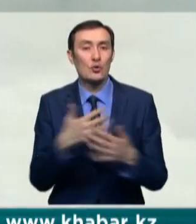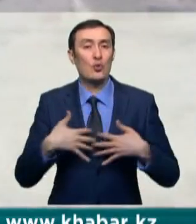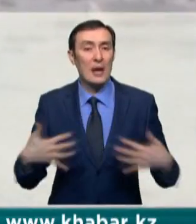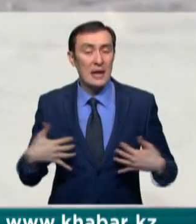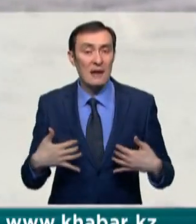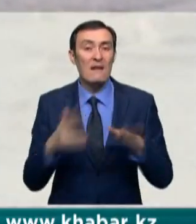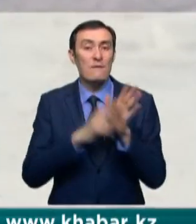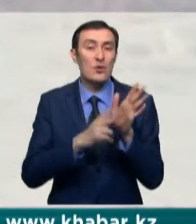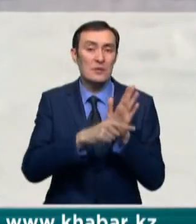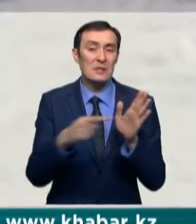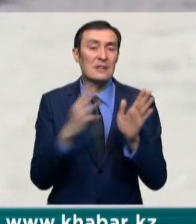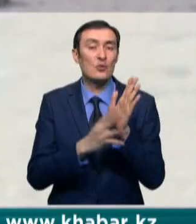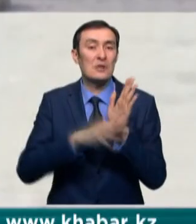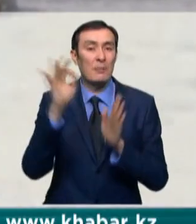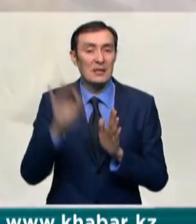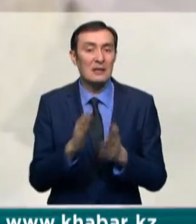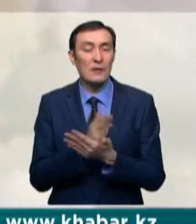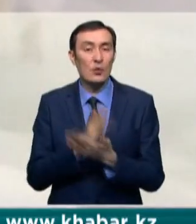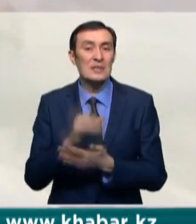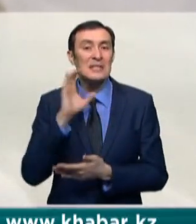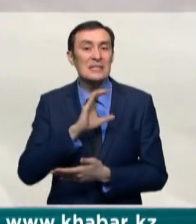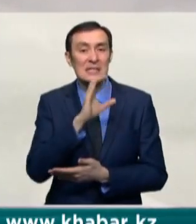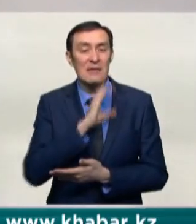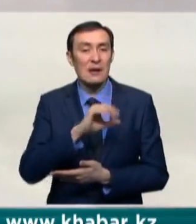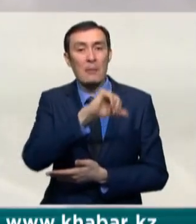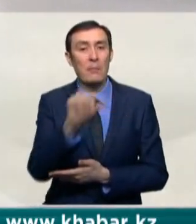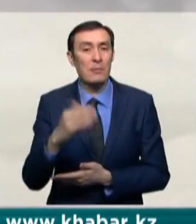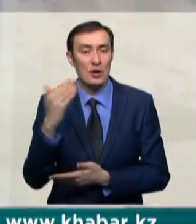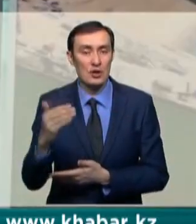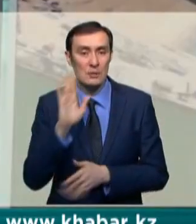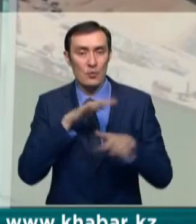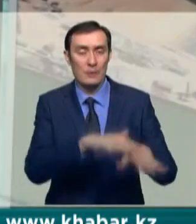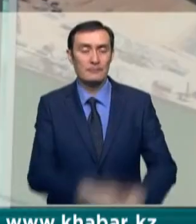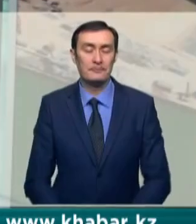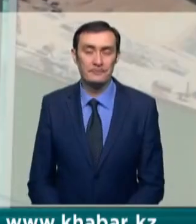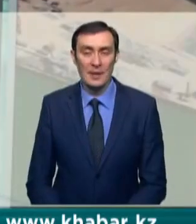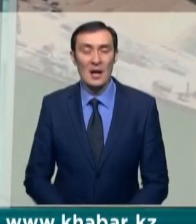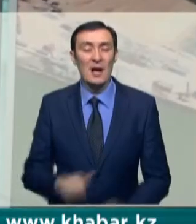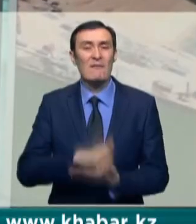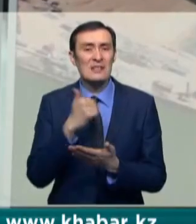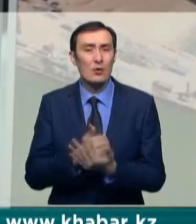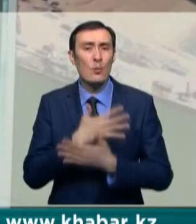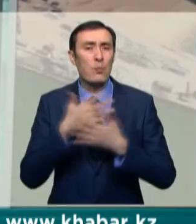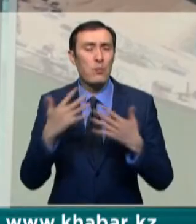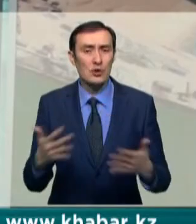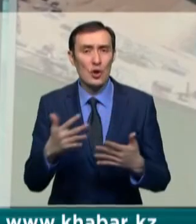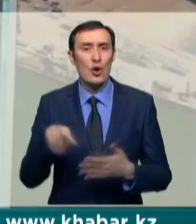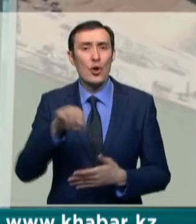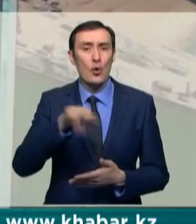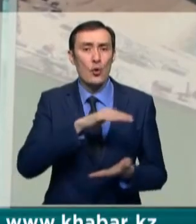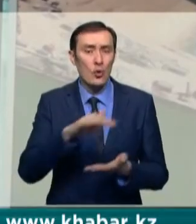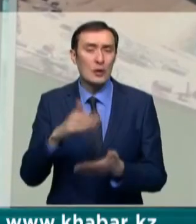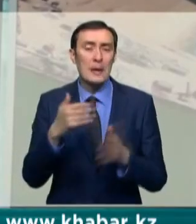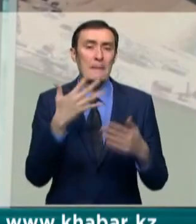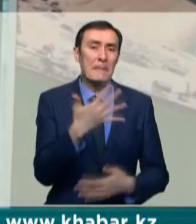них 80-90% располагаются на северном побережье. В основном преобладают льды от 5